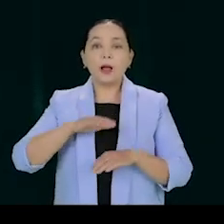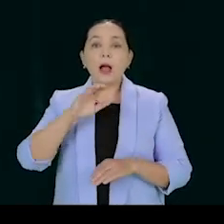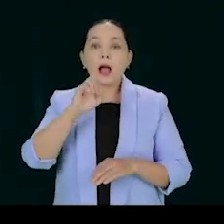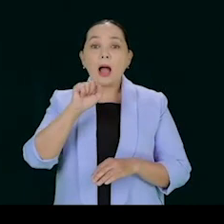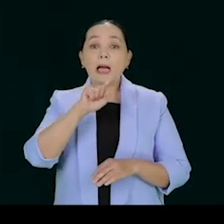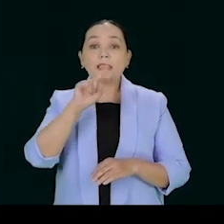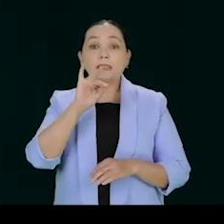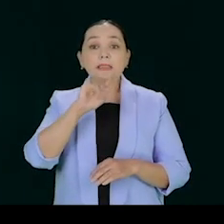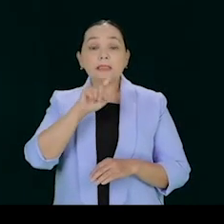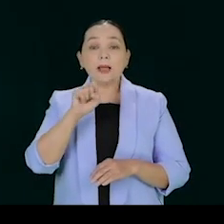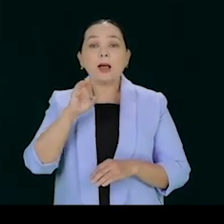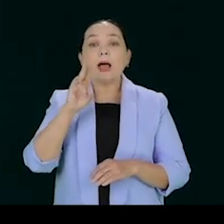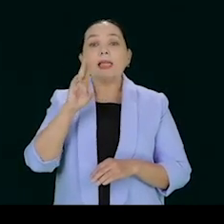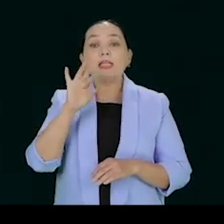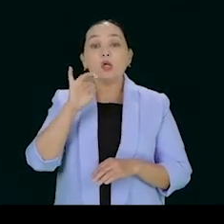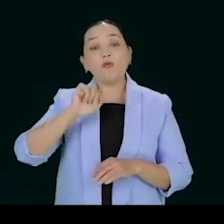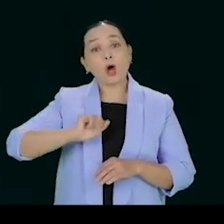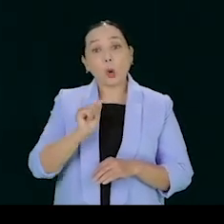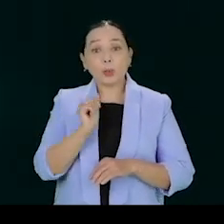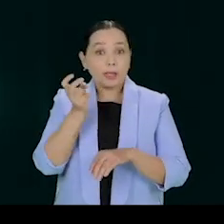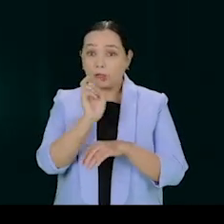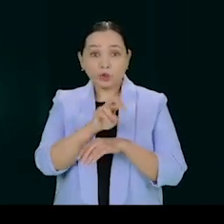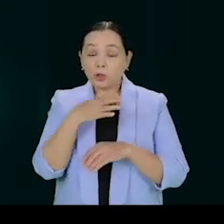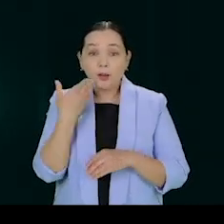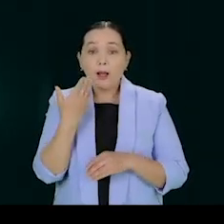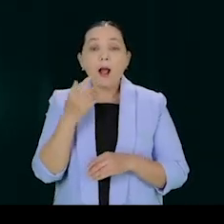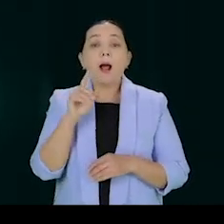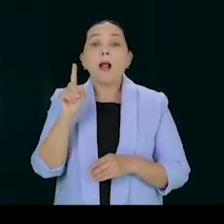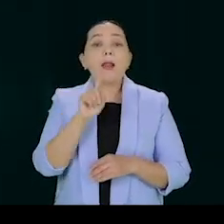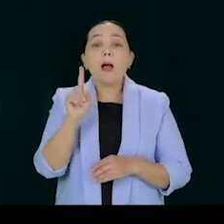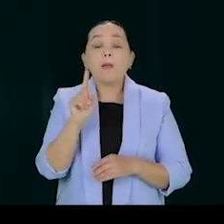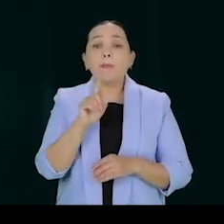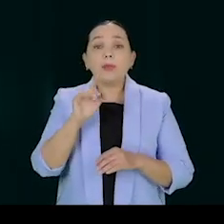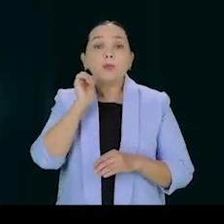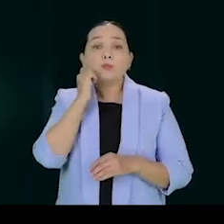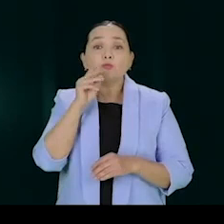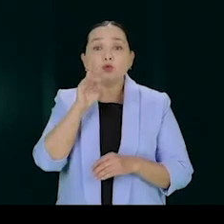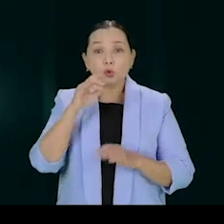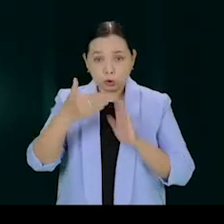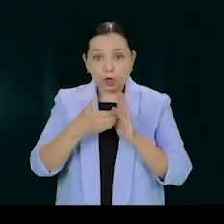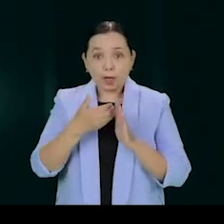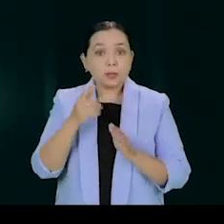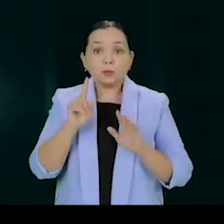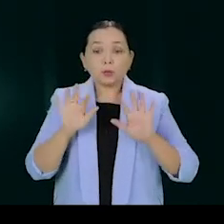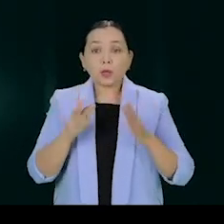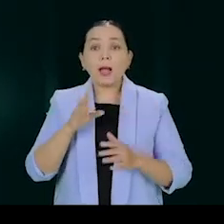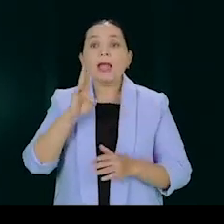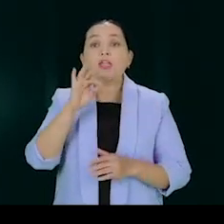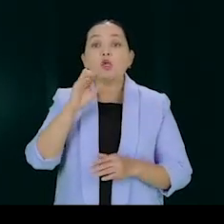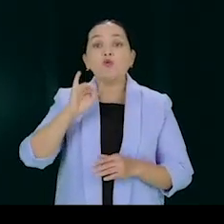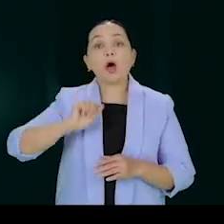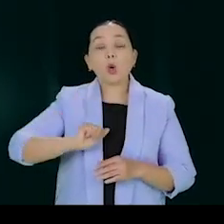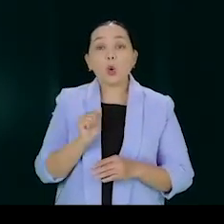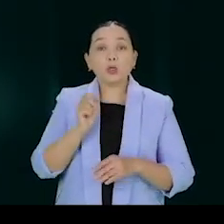Azize, Nilufar ortağın çıkmadı mı? Labbi bu can, çatırdız mı? Nilufar